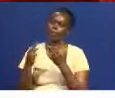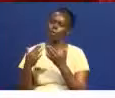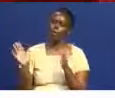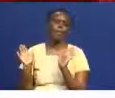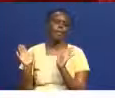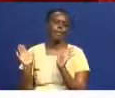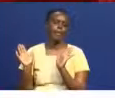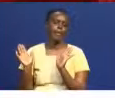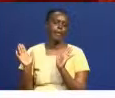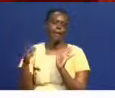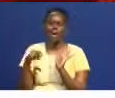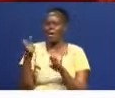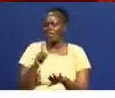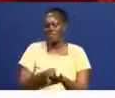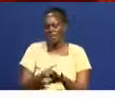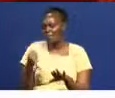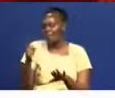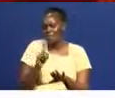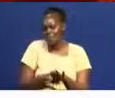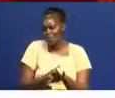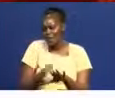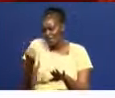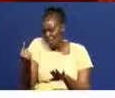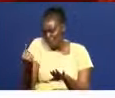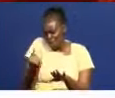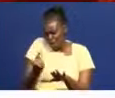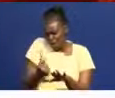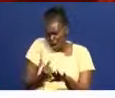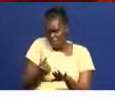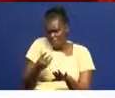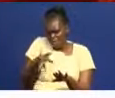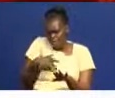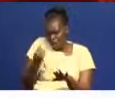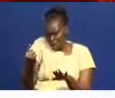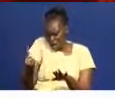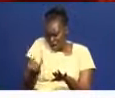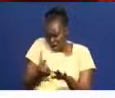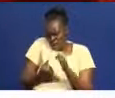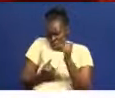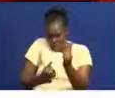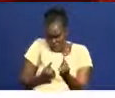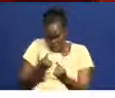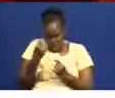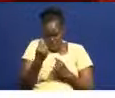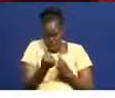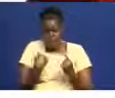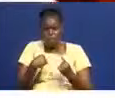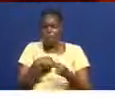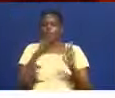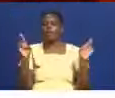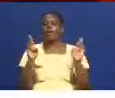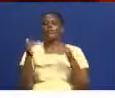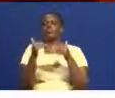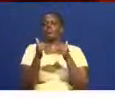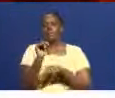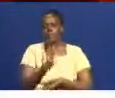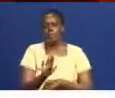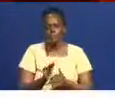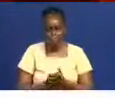wazi. Wakati wowote wakitaka kuonana na sisi sisi kama bunge la Senate tuko tayari kukutana